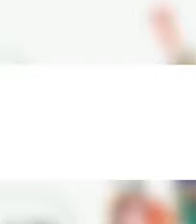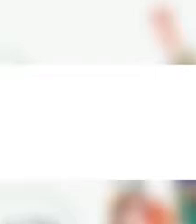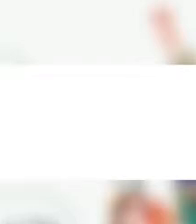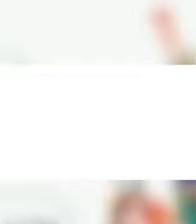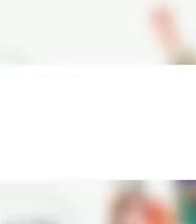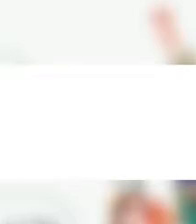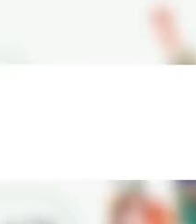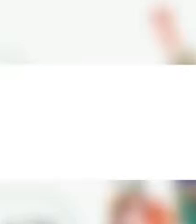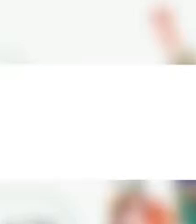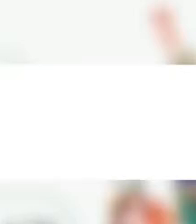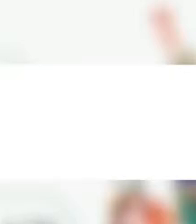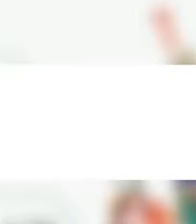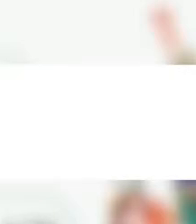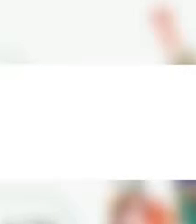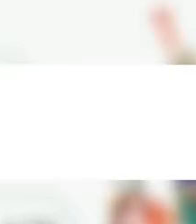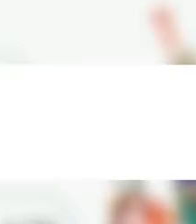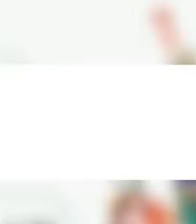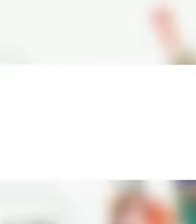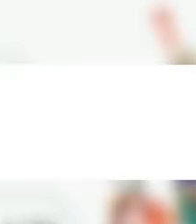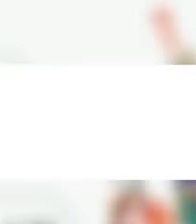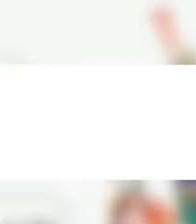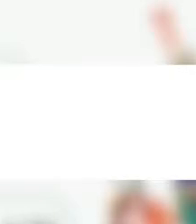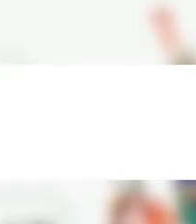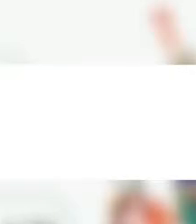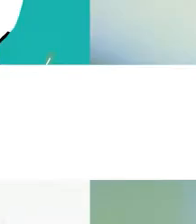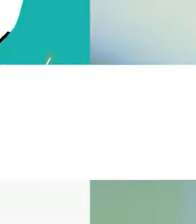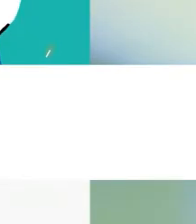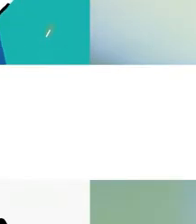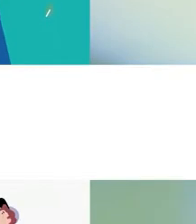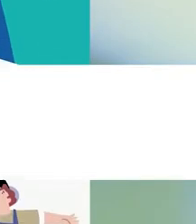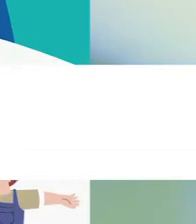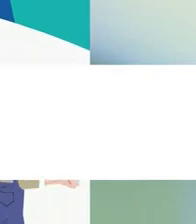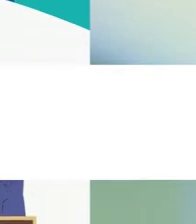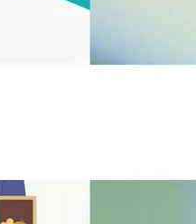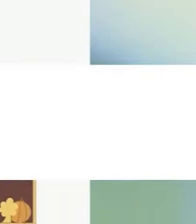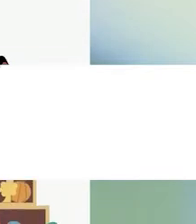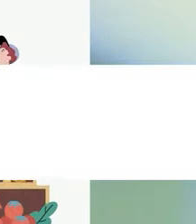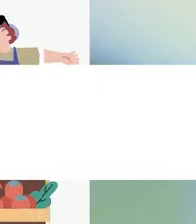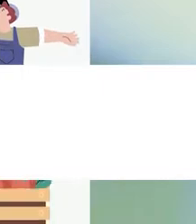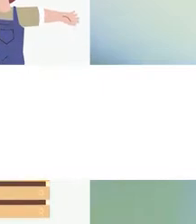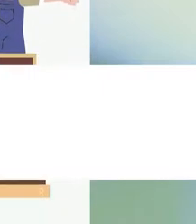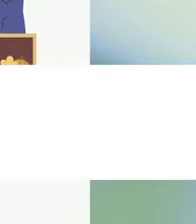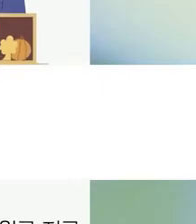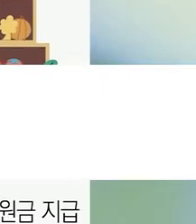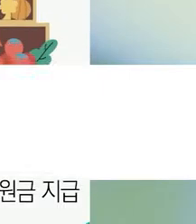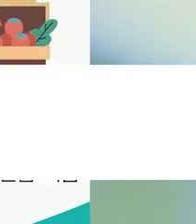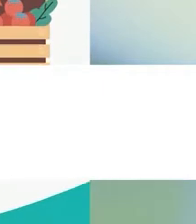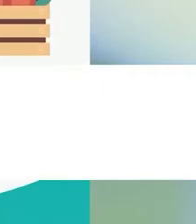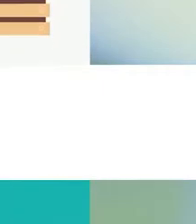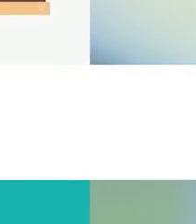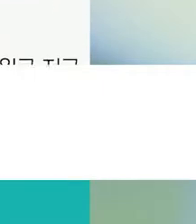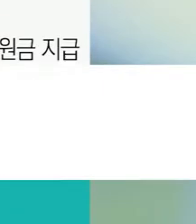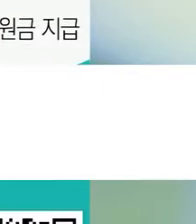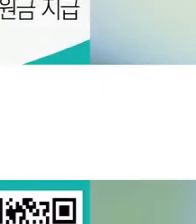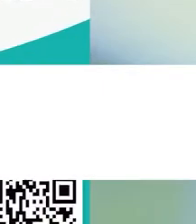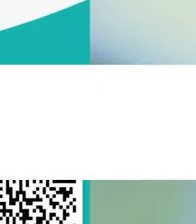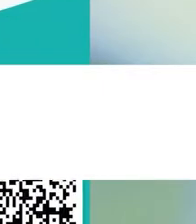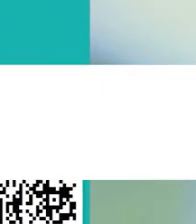강서구가 코로나19로 폐업한 후 재창업한 소상공인과 무급휴직 근로자를 위한 지원책을 마련하고 시행에 들어갑니다.